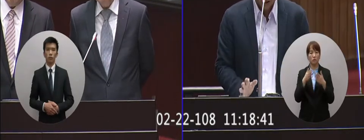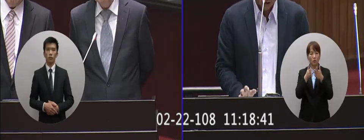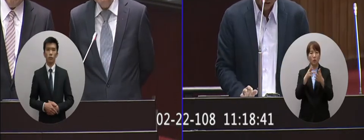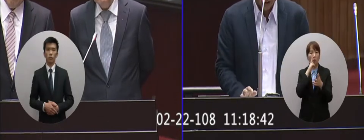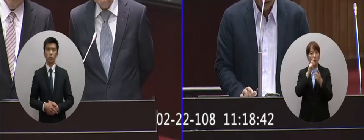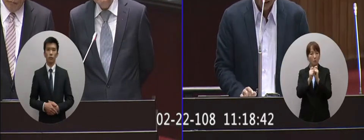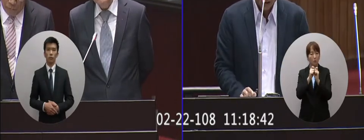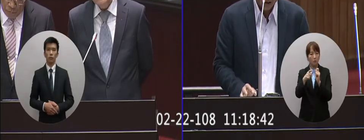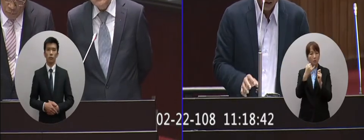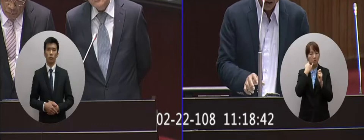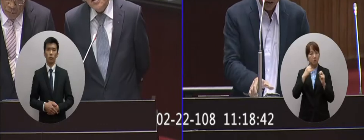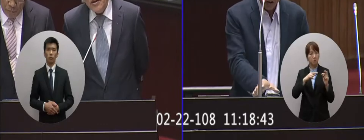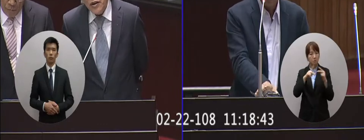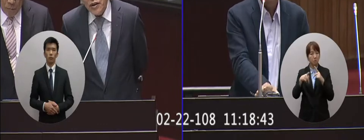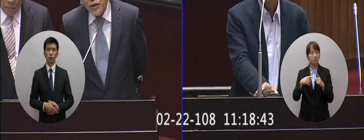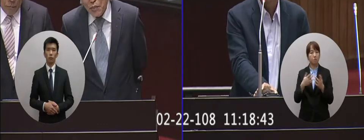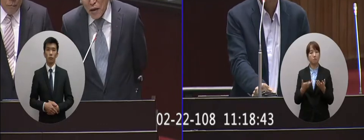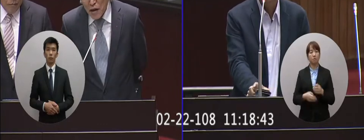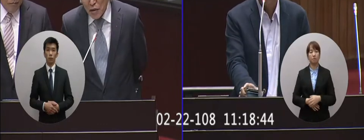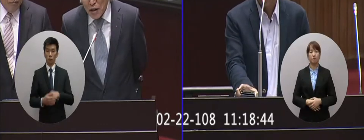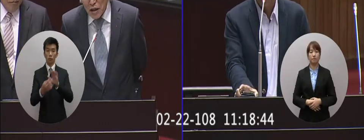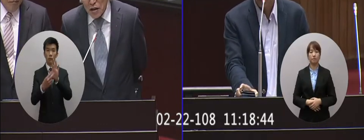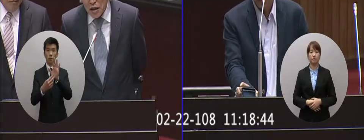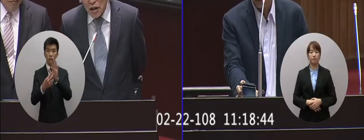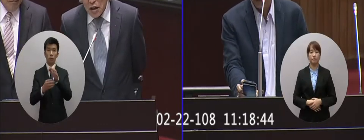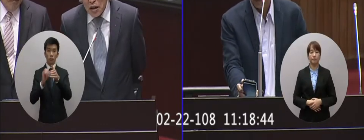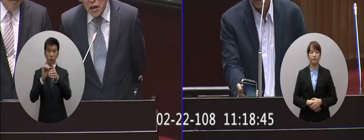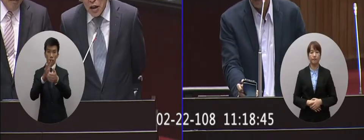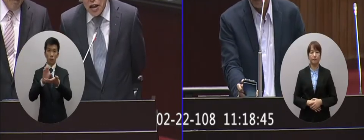是有调整的空间？ 我也跟委员报告